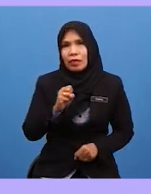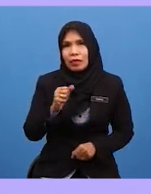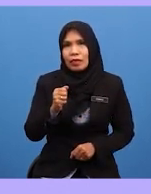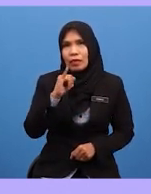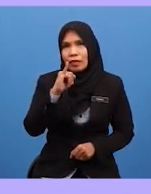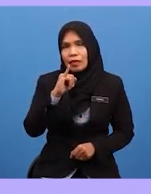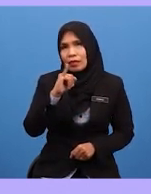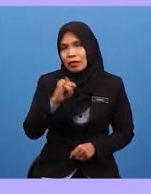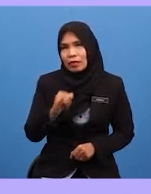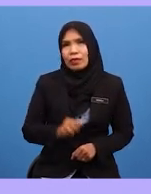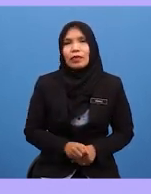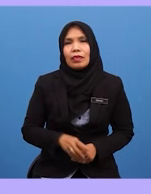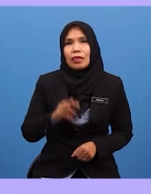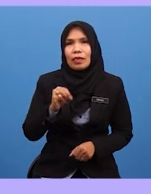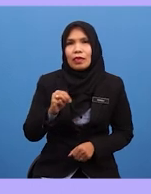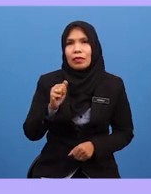Pada peringkat D,